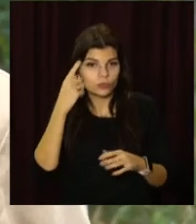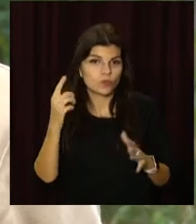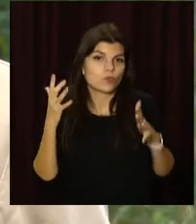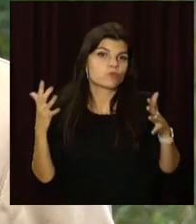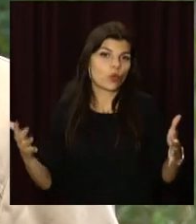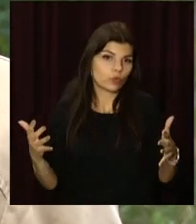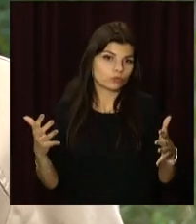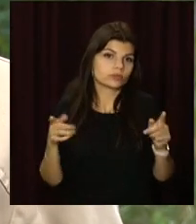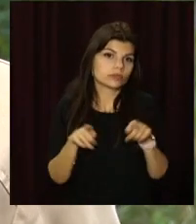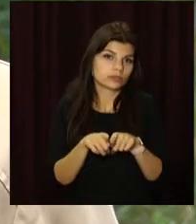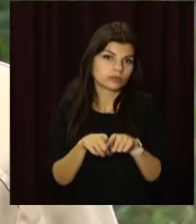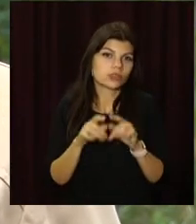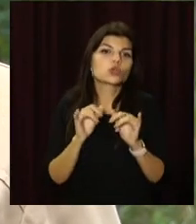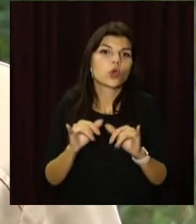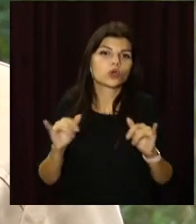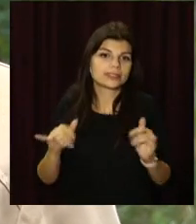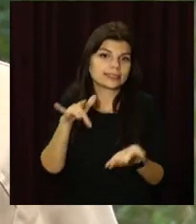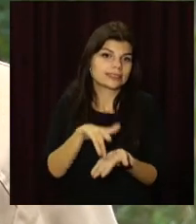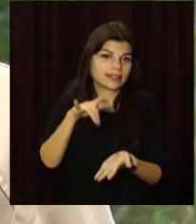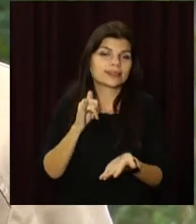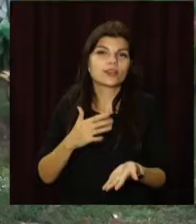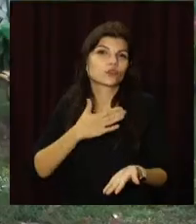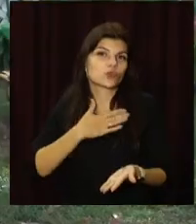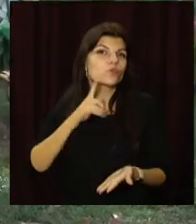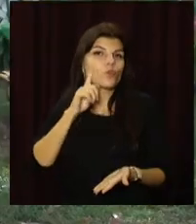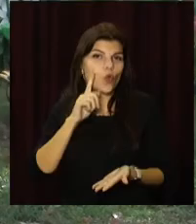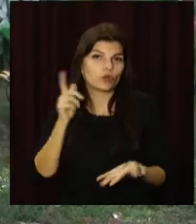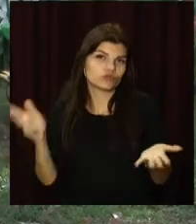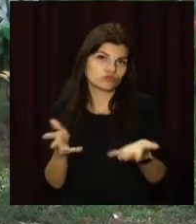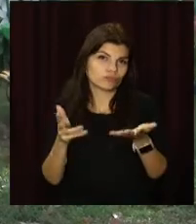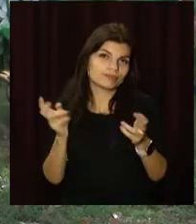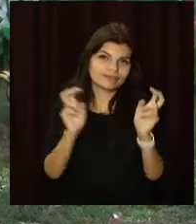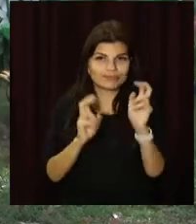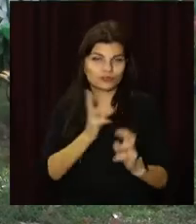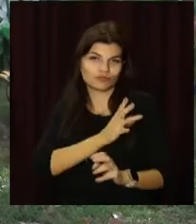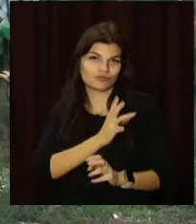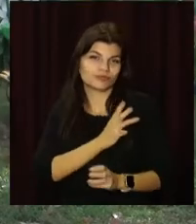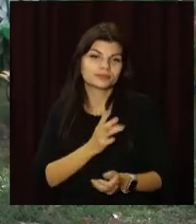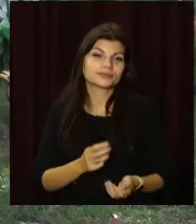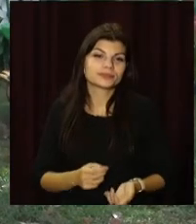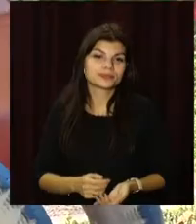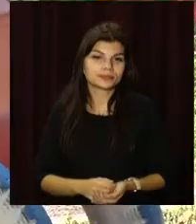таким розвиваючим центром для нашої молоді. Анастасія